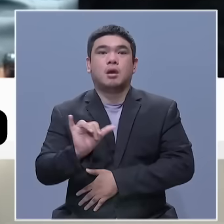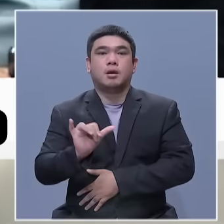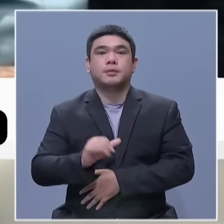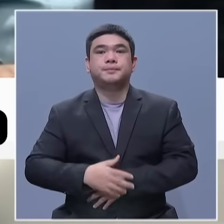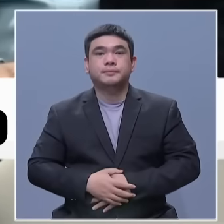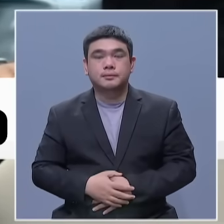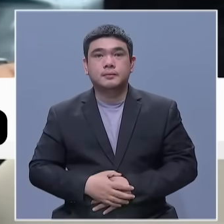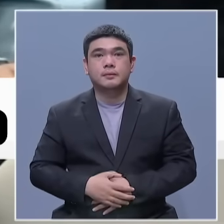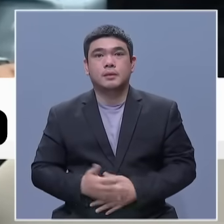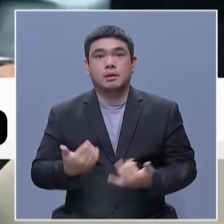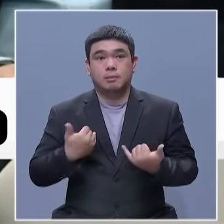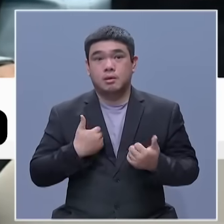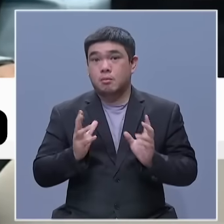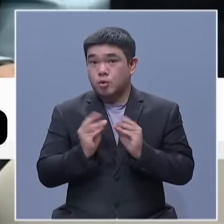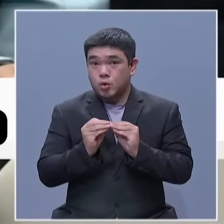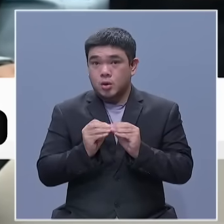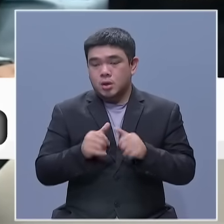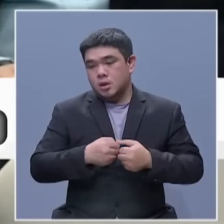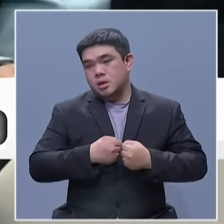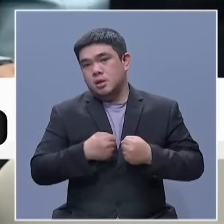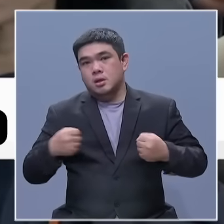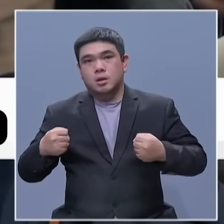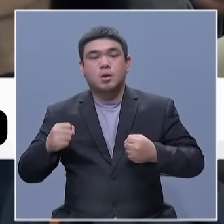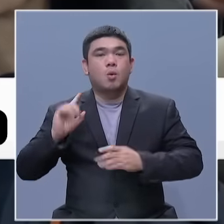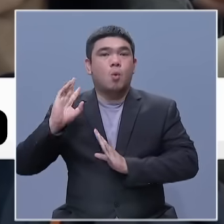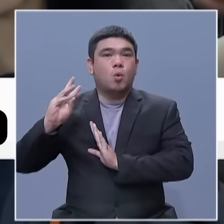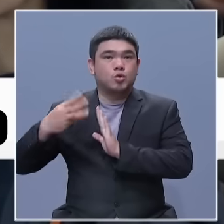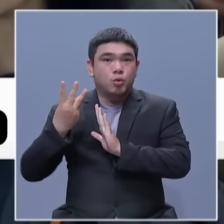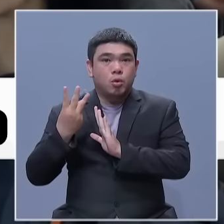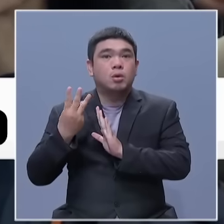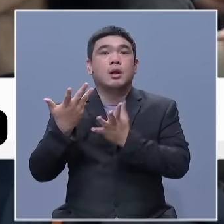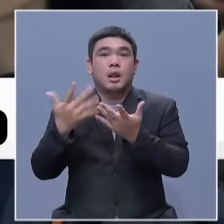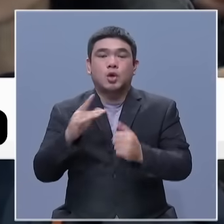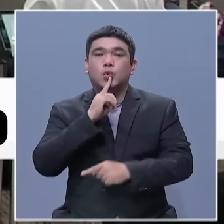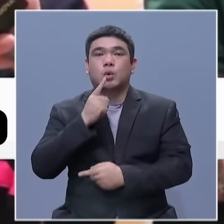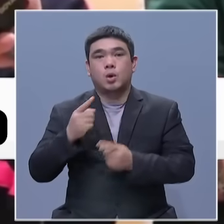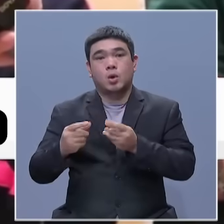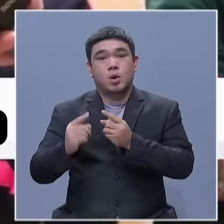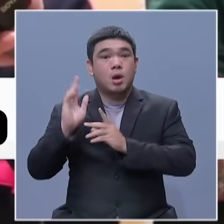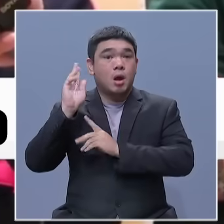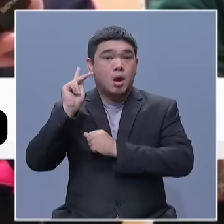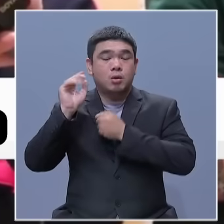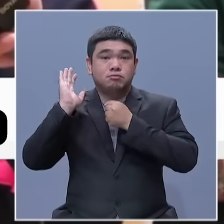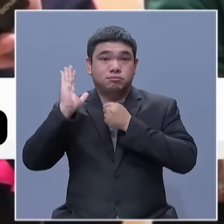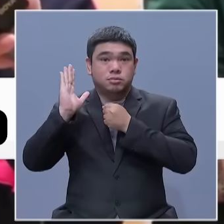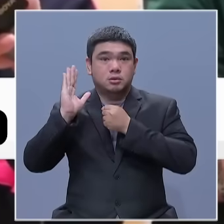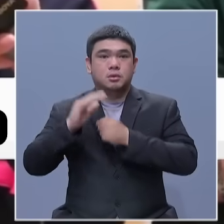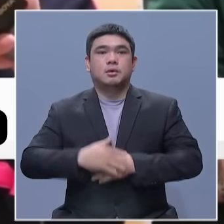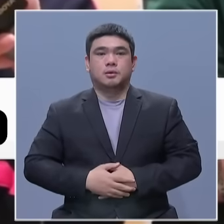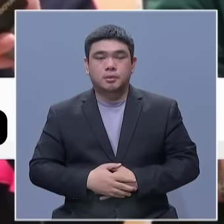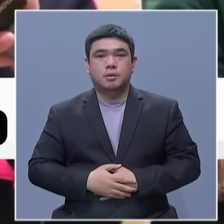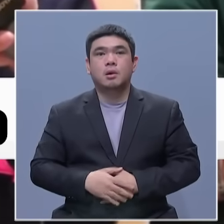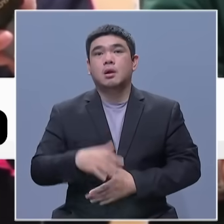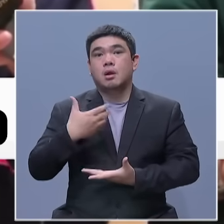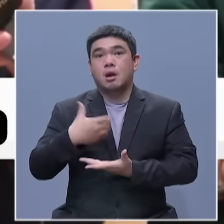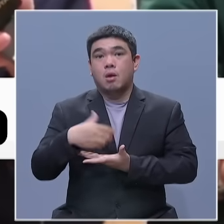มนะครับมีการประชุมกันยาวนาน6ชั่วโมงนะครับแล้วก็มีการแถลงข่าวจากหัวหน้าพรรคก้าวไกลอย่างคุณชัยธวัฒน์ตุลาธนออก